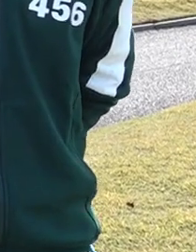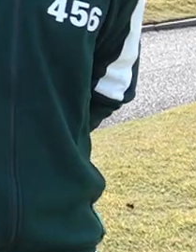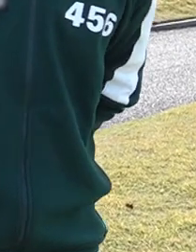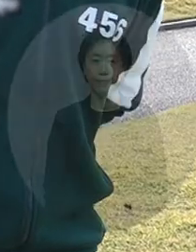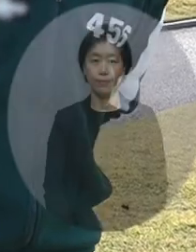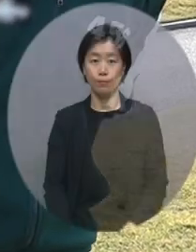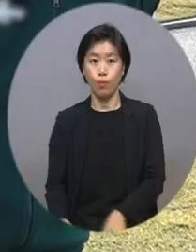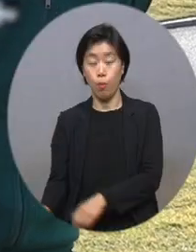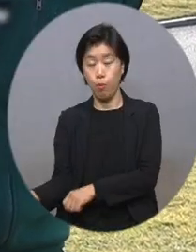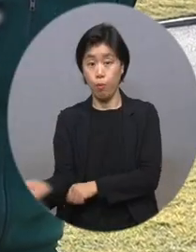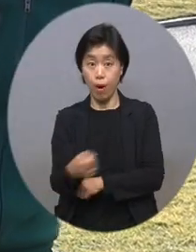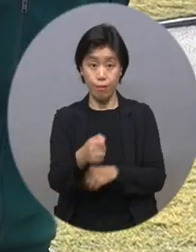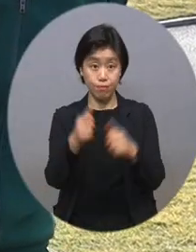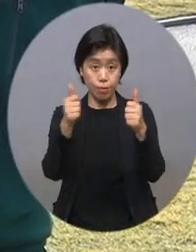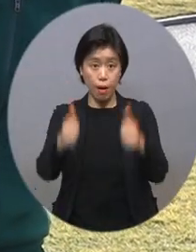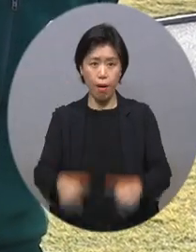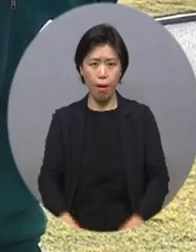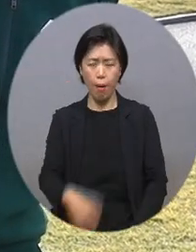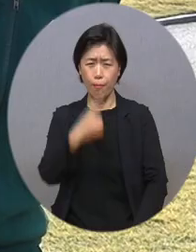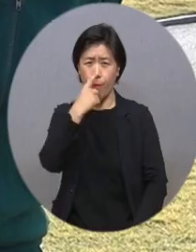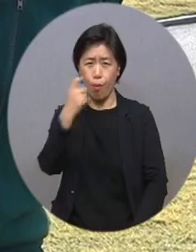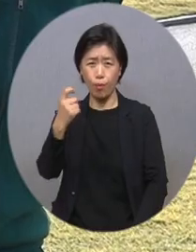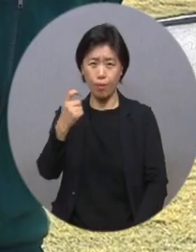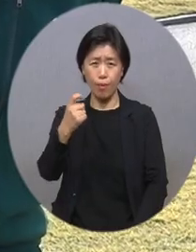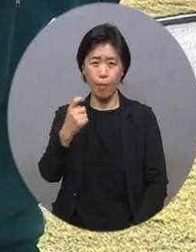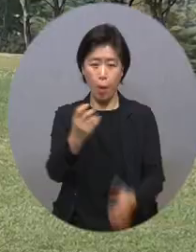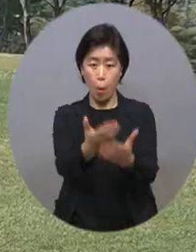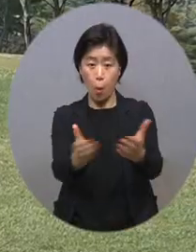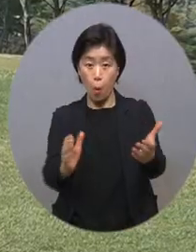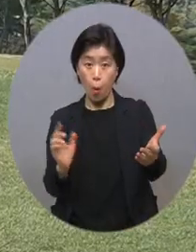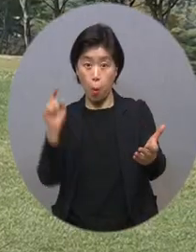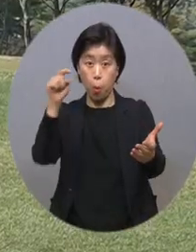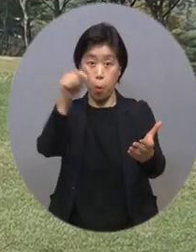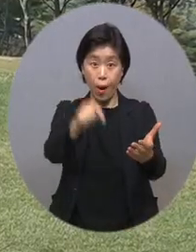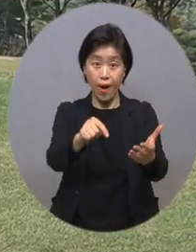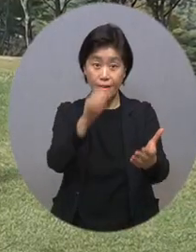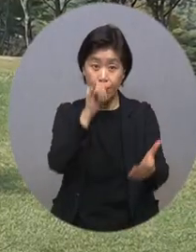자, 아, 멋있게 벙커를 노려서